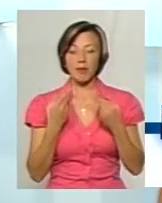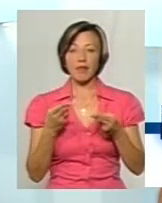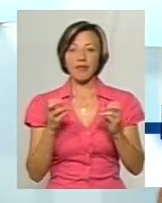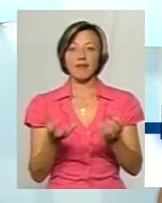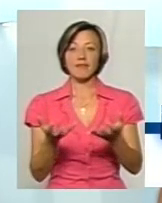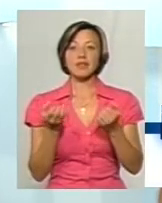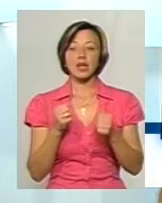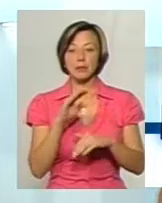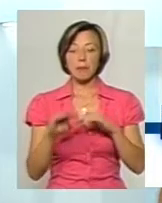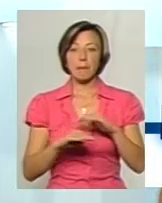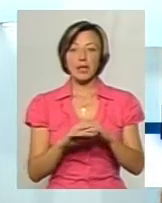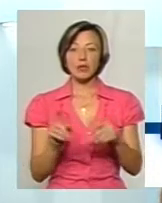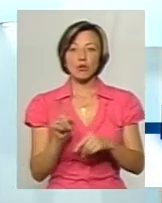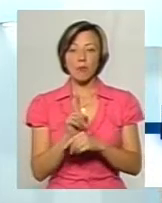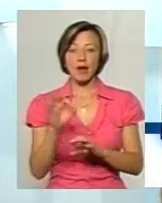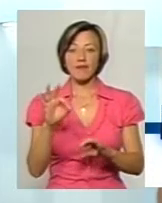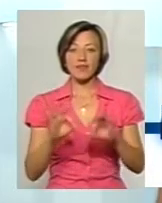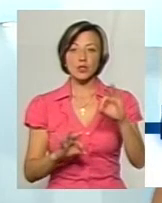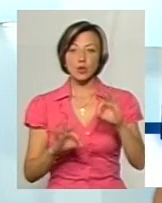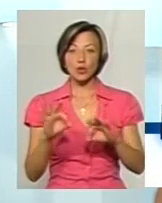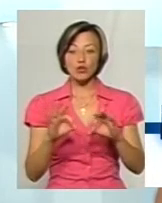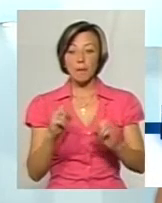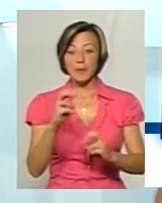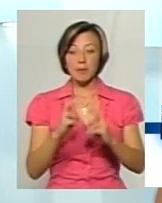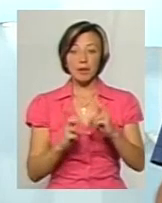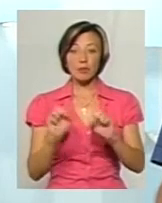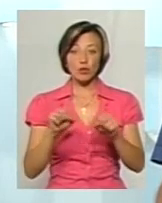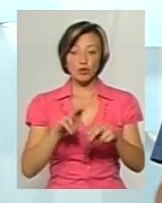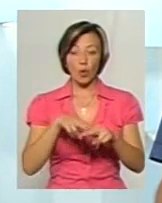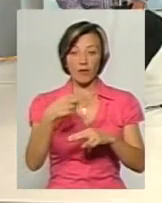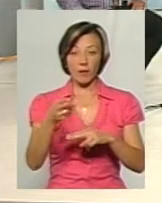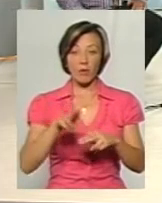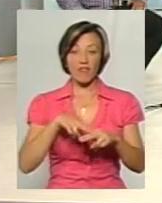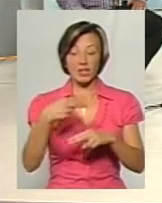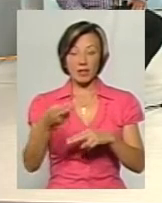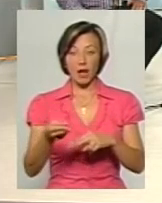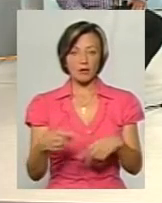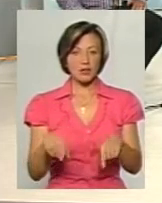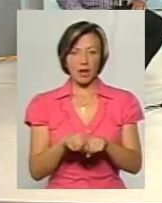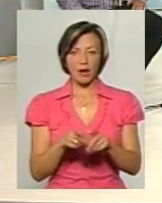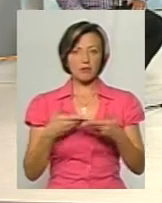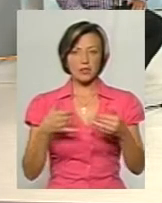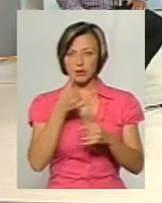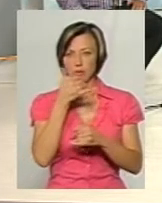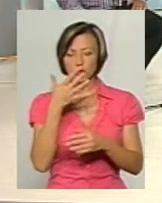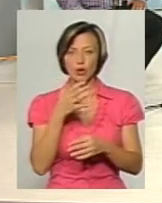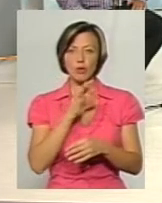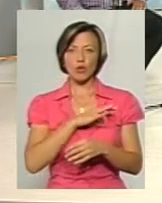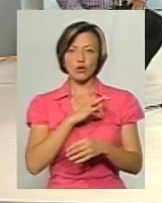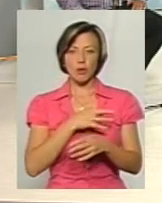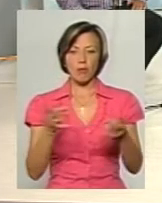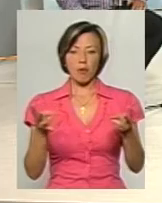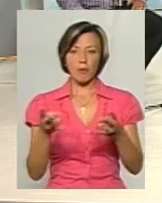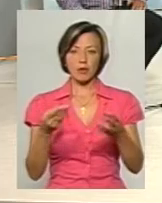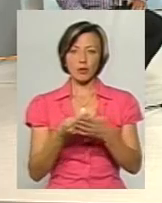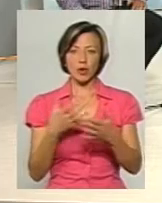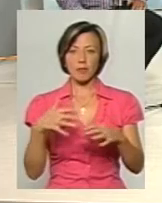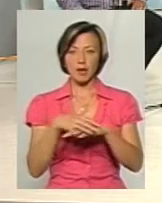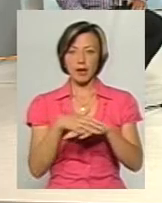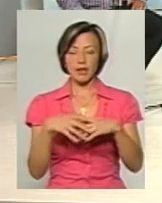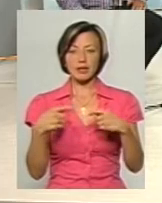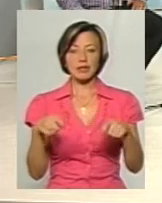нормальні відсотки для того, щоб підприємство могло гасити. Відтак ми не можемо користуватися попитом на дорогих ринках. Чи